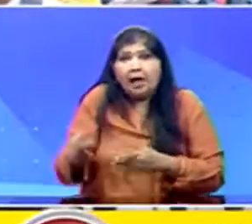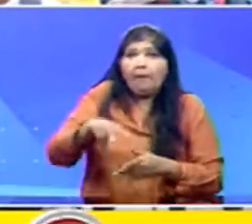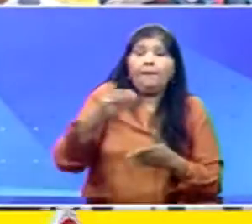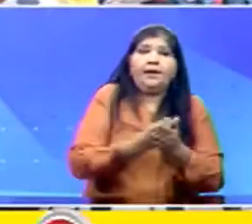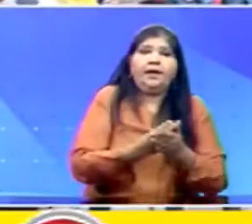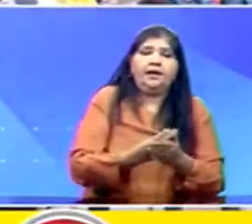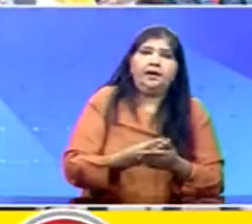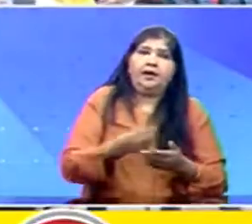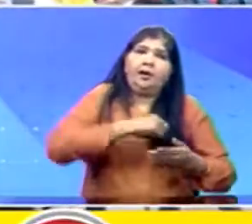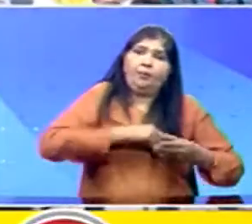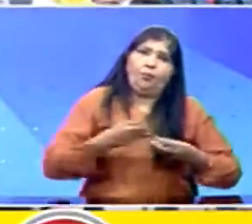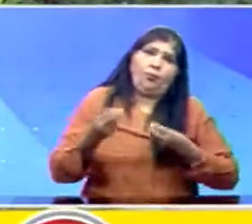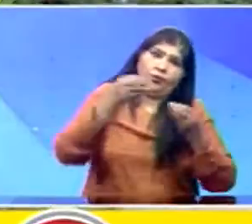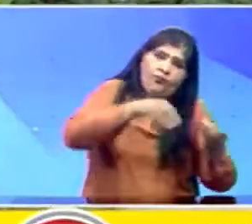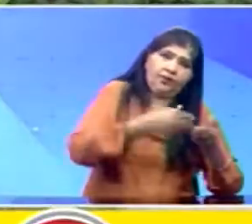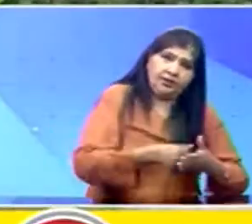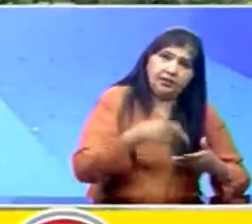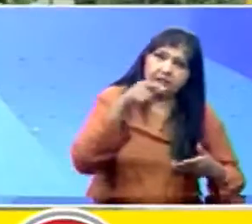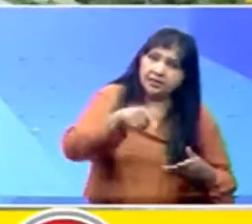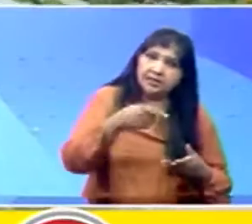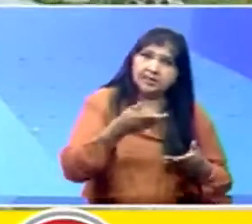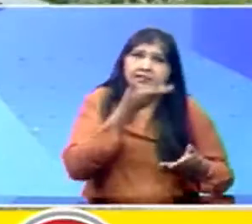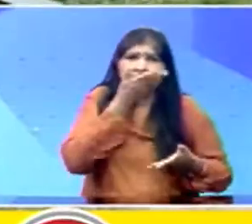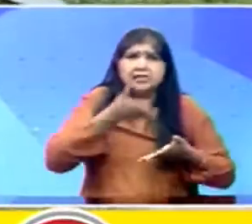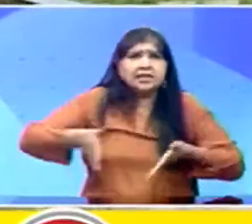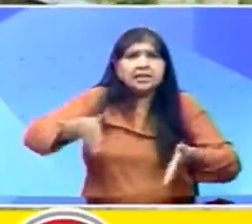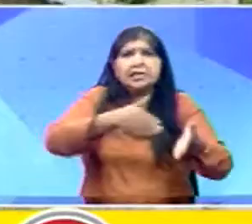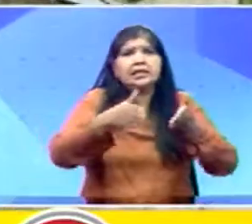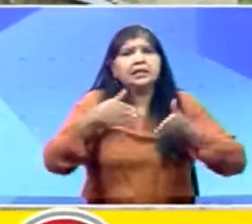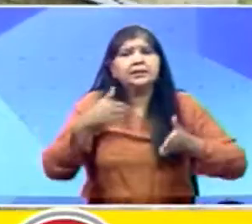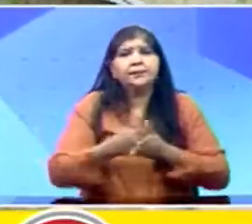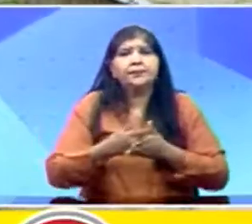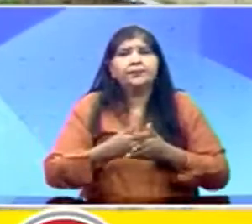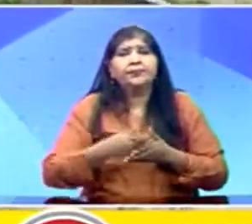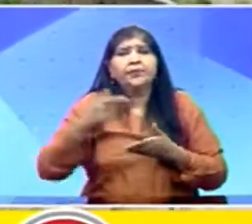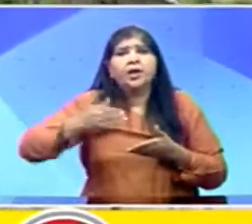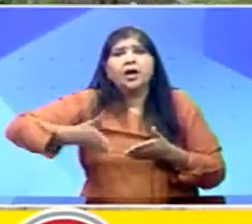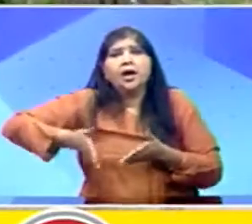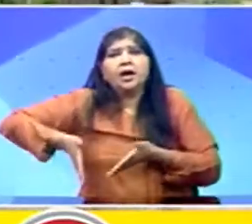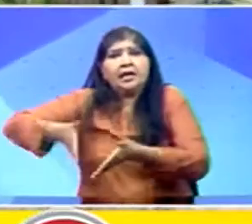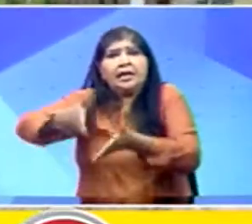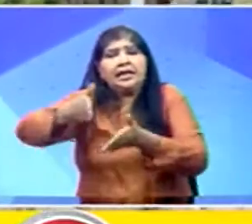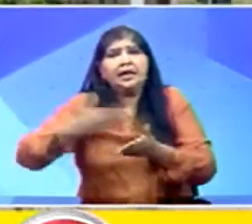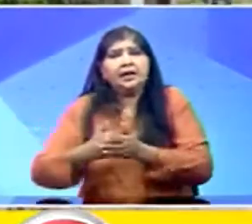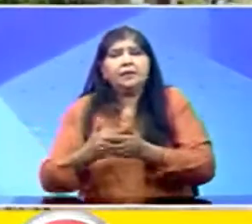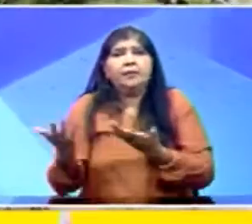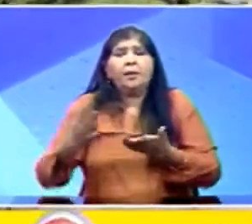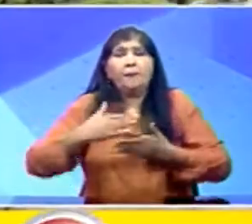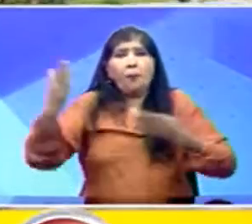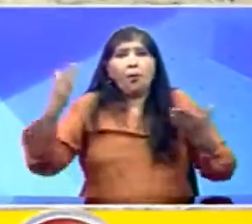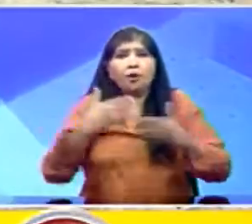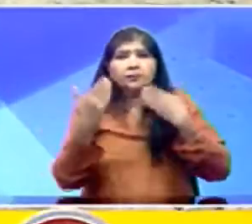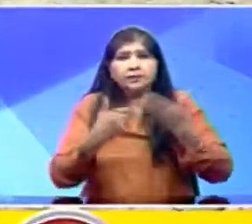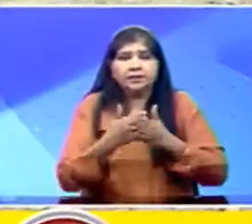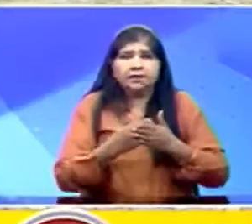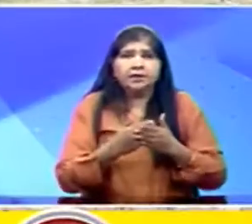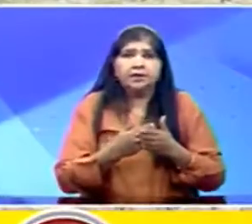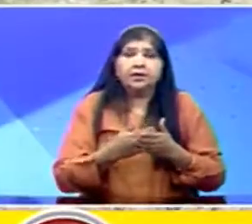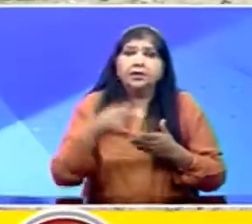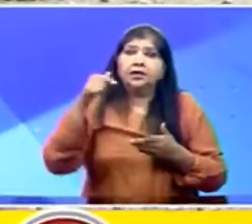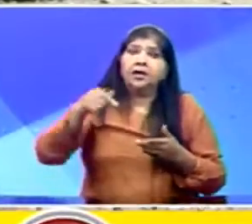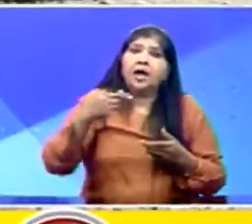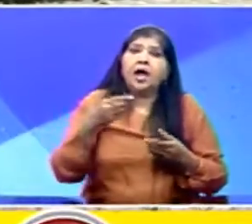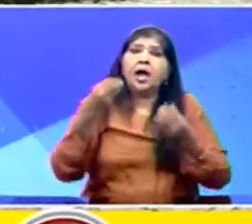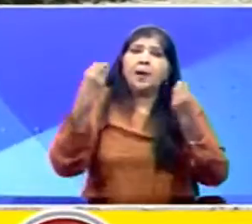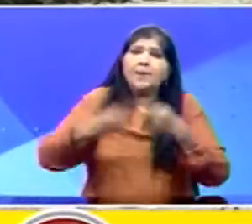दरसल इस नदी में और इसके किनारों पर बहुत बड़ी मात्रा में प्लास्टिक